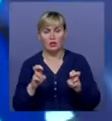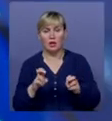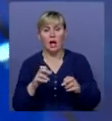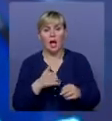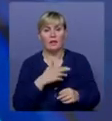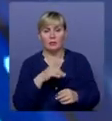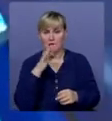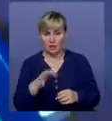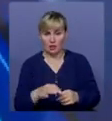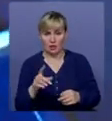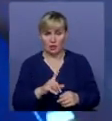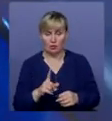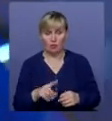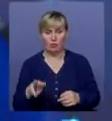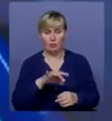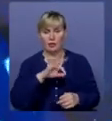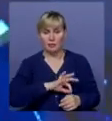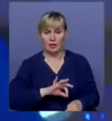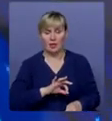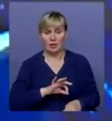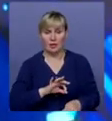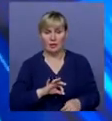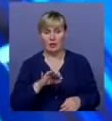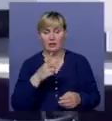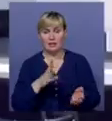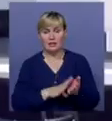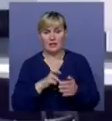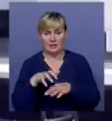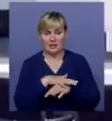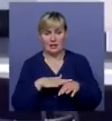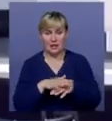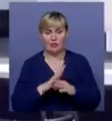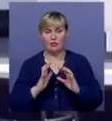Хотел сказать, что плоскую шкалу применяют у нас сегодня 29 стран в мире.